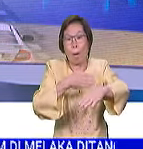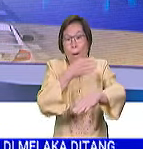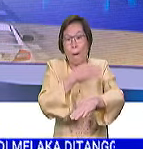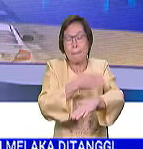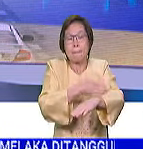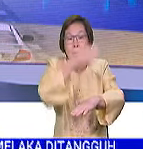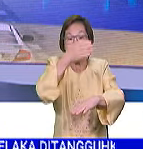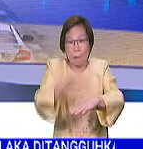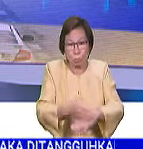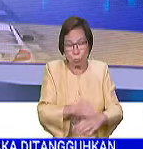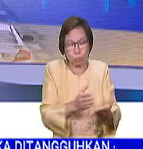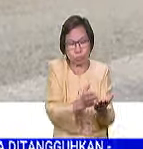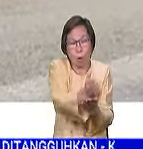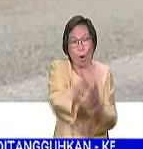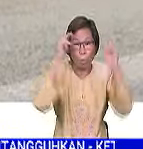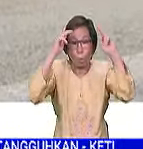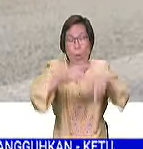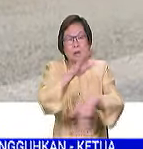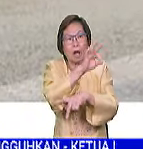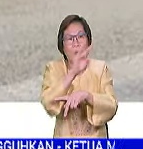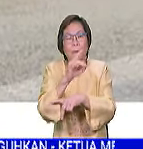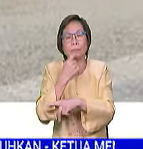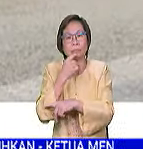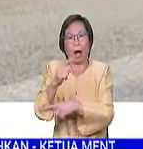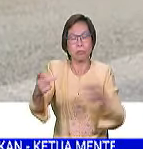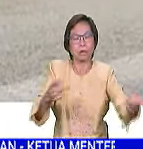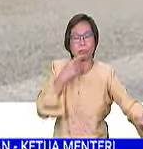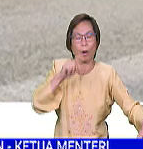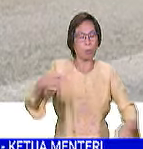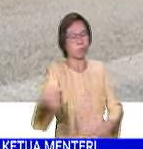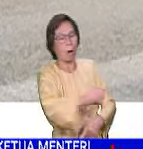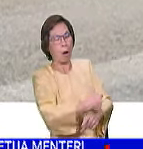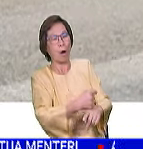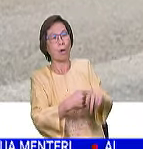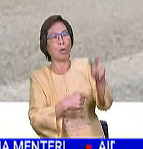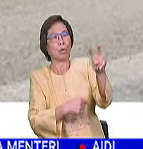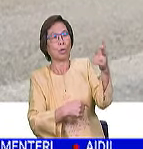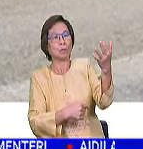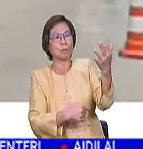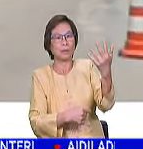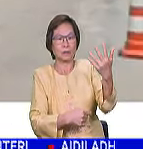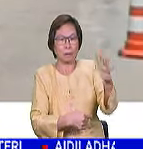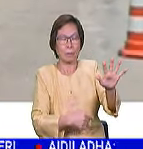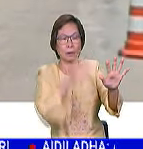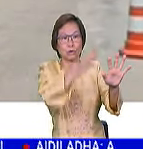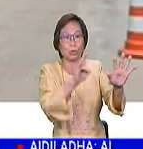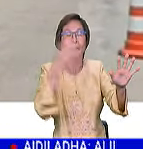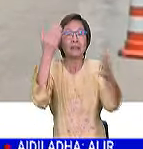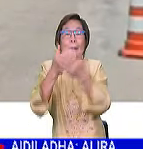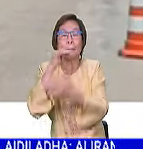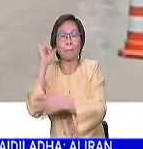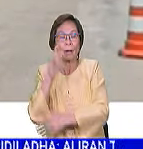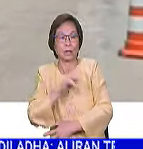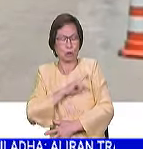Kuantan Pahang sebagai delapan kendaraan telah di arah berpatah balik bagi tempoh 15 jumlah hingga semalam kenyataan